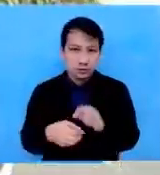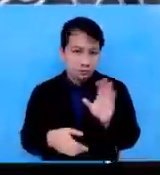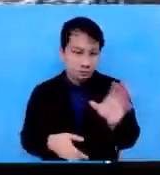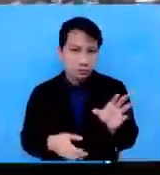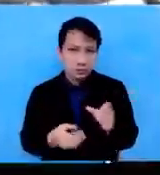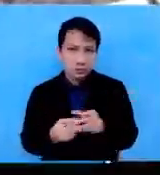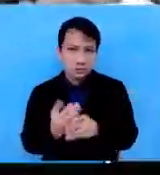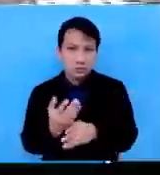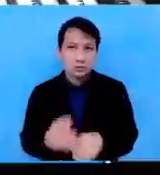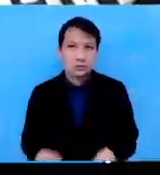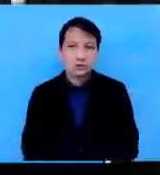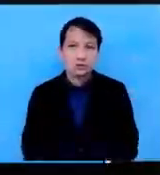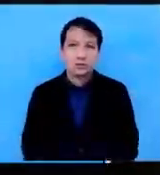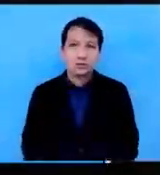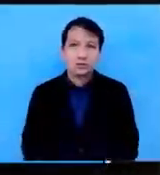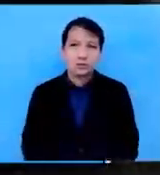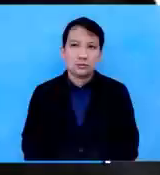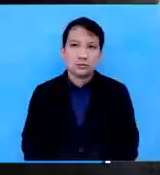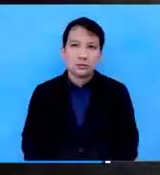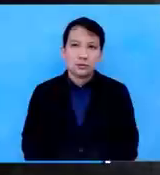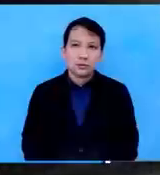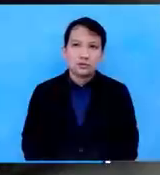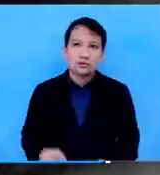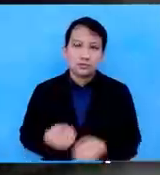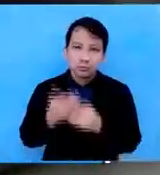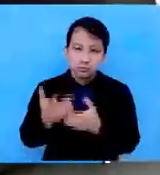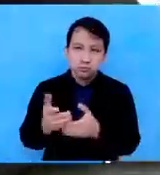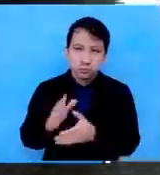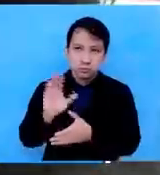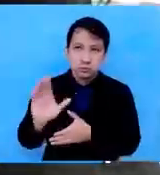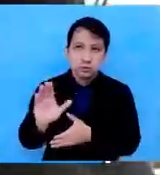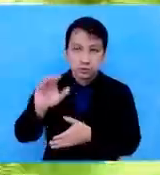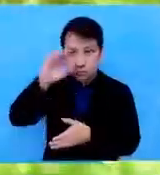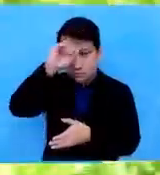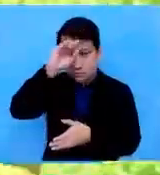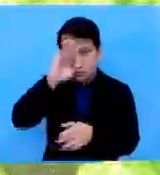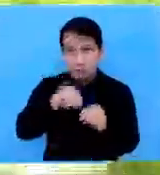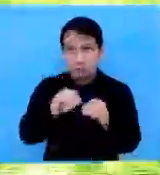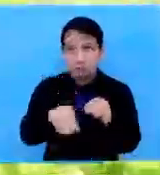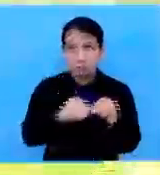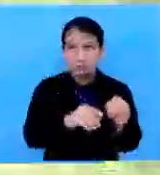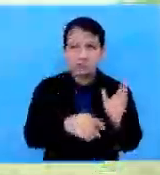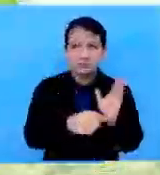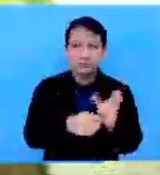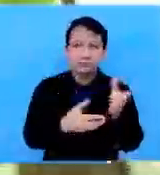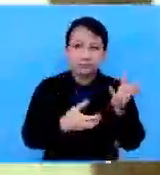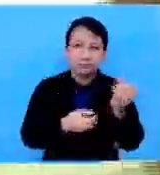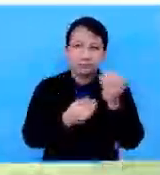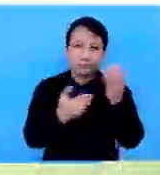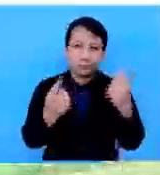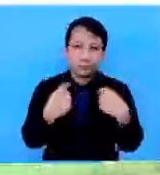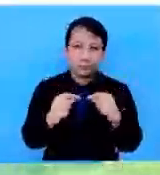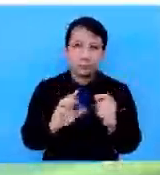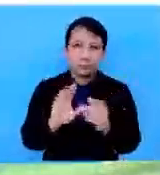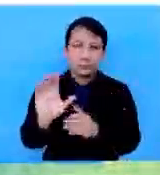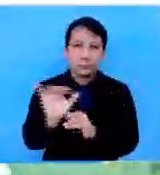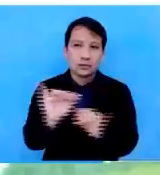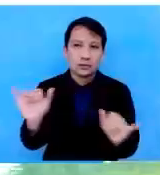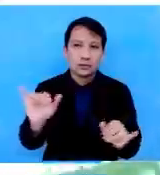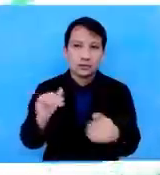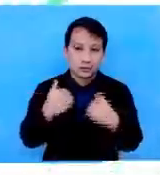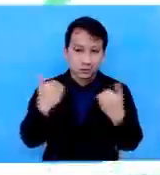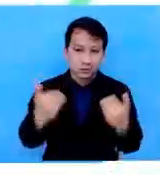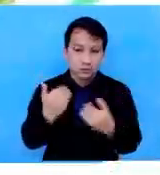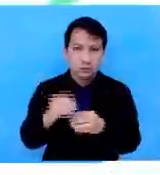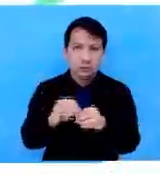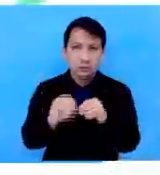po. Na-inspire raw si Harold na magtanim dahil sa kanyang lolo na magsasaka. Hiling niya, subukan din ng kapwa niya millennials ang